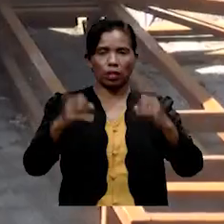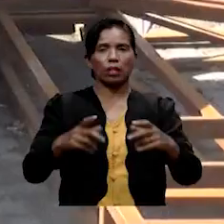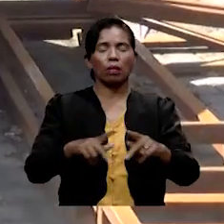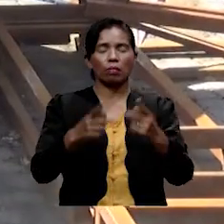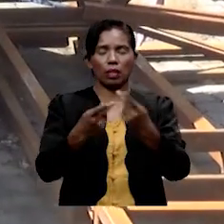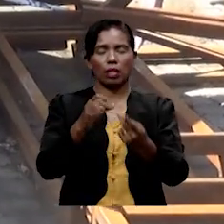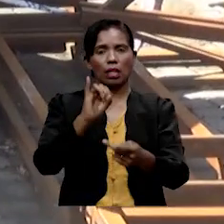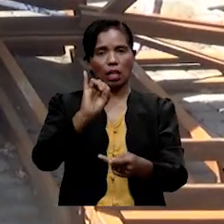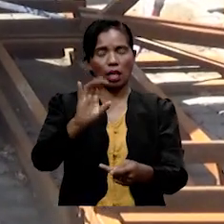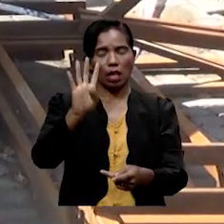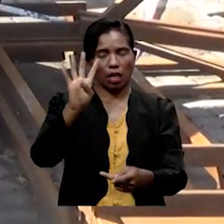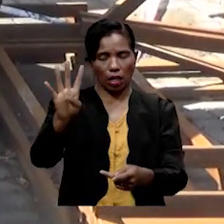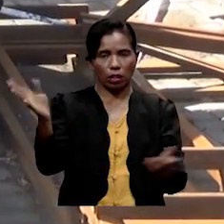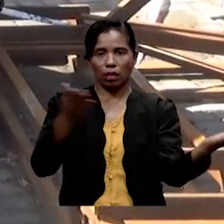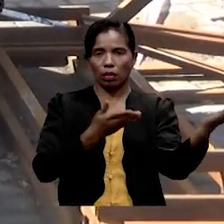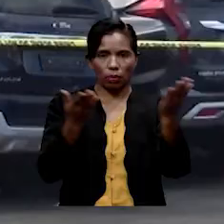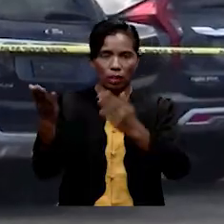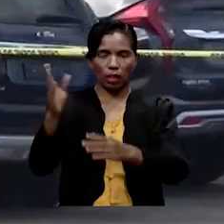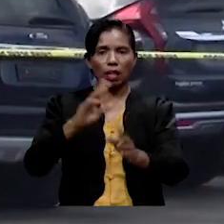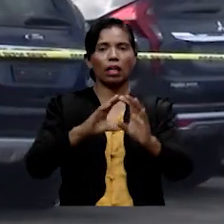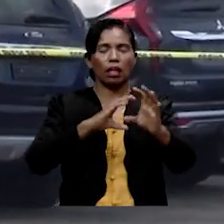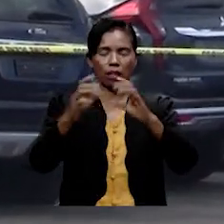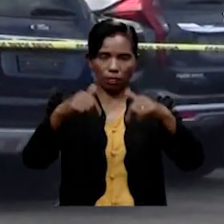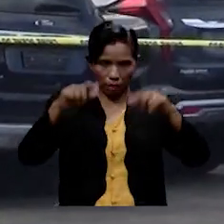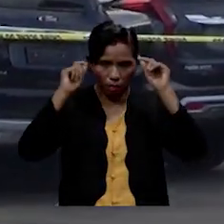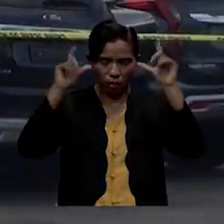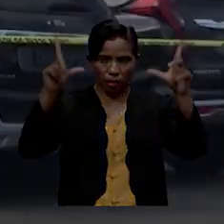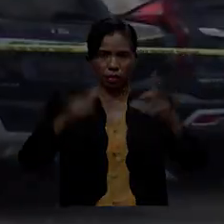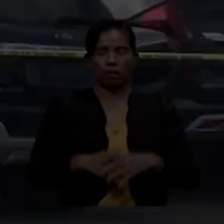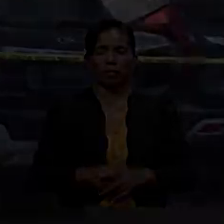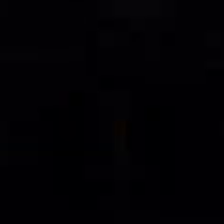importa kareta sirane mai Timor Leste. Abraham Maral, GMN.